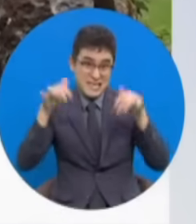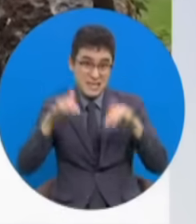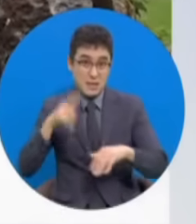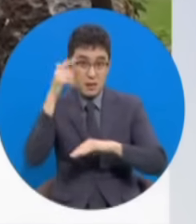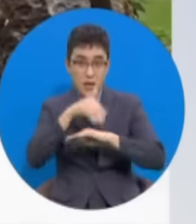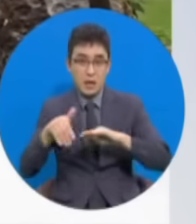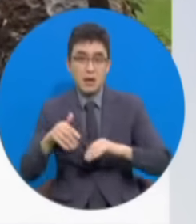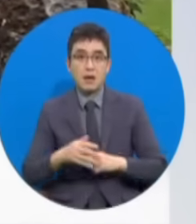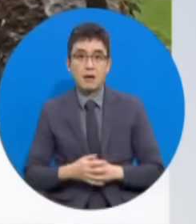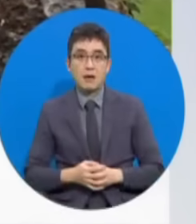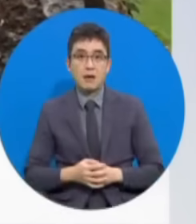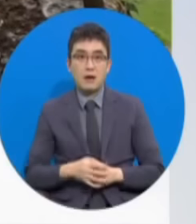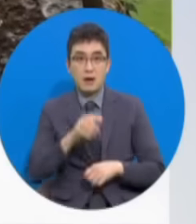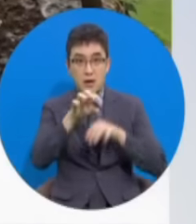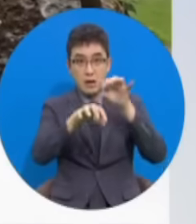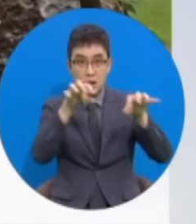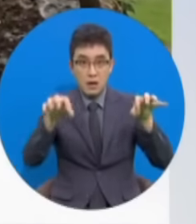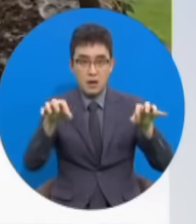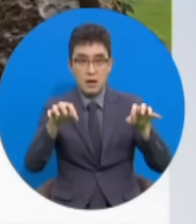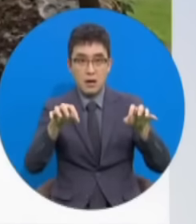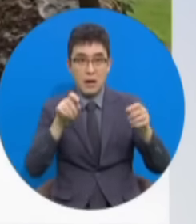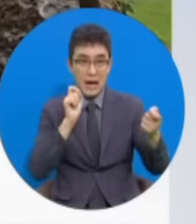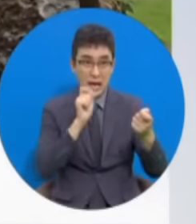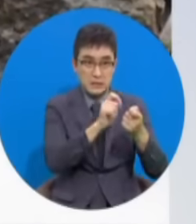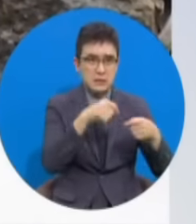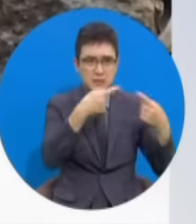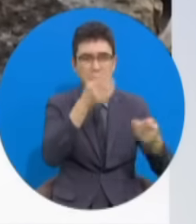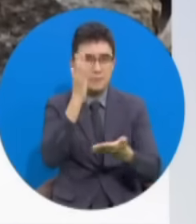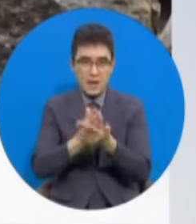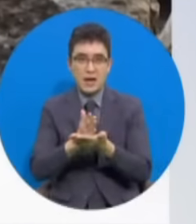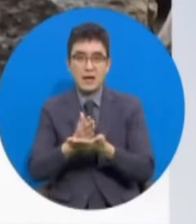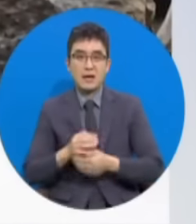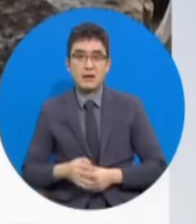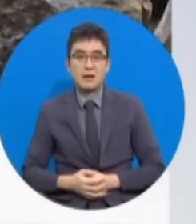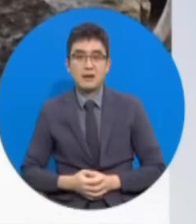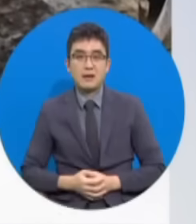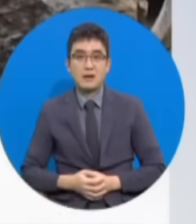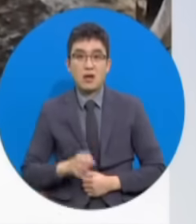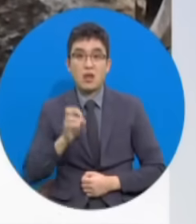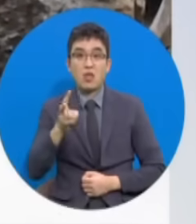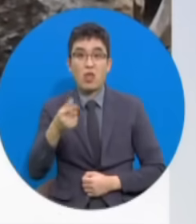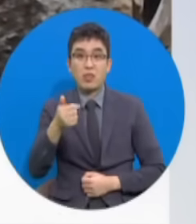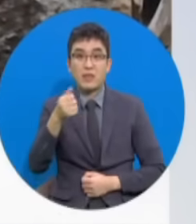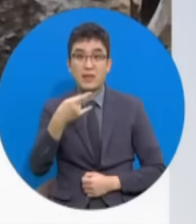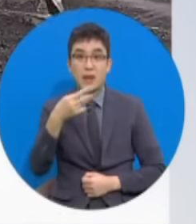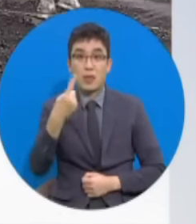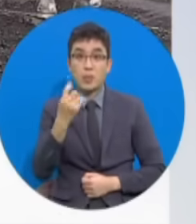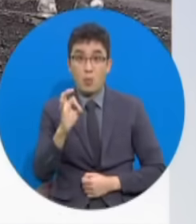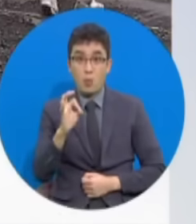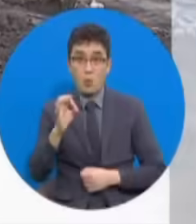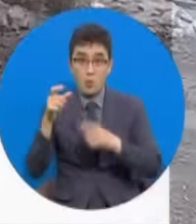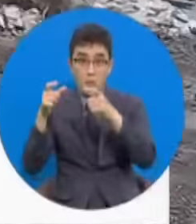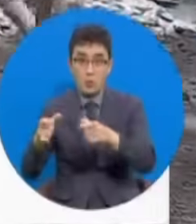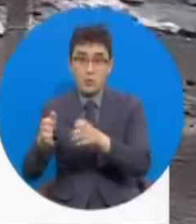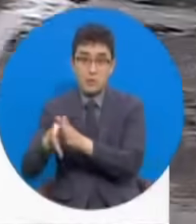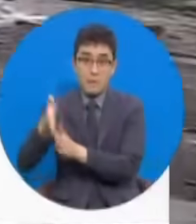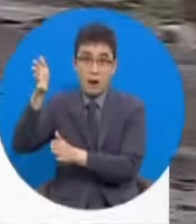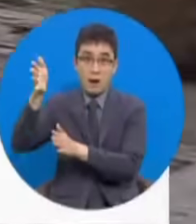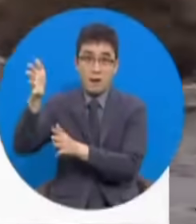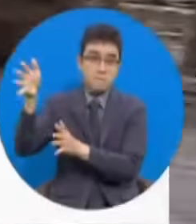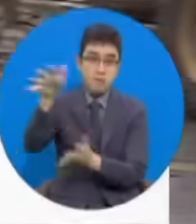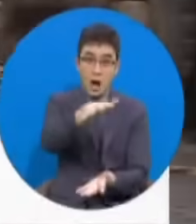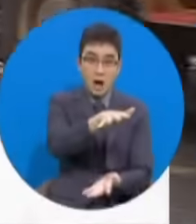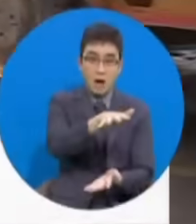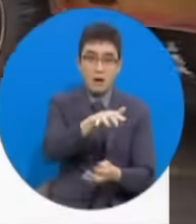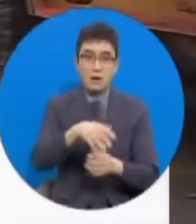때문에 이 주변 지역에는 절대 접근을 하시면은 안 되겠습니다. 연희동에서 이 제방이 무너지는 사고 때문에